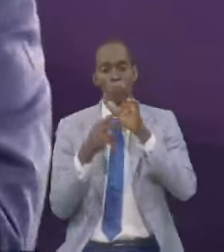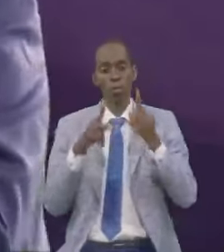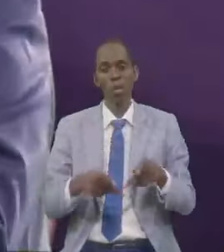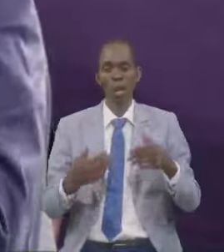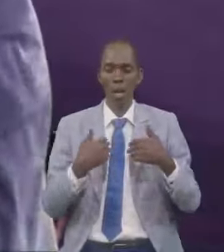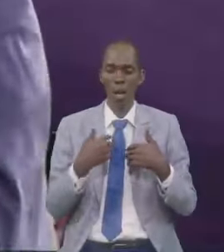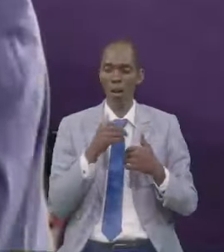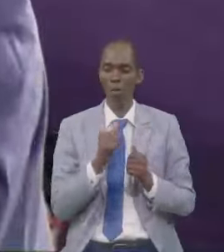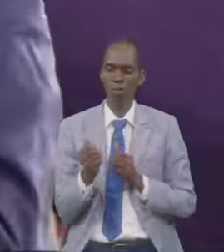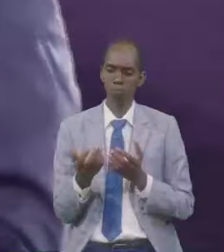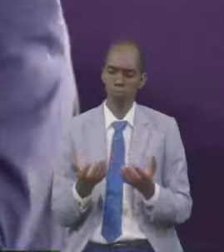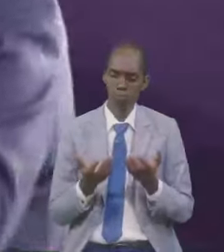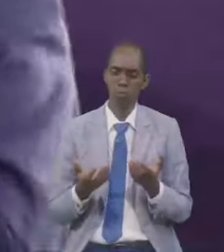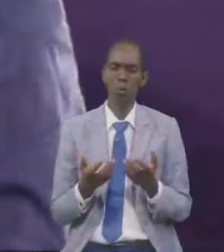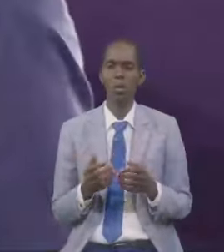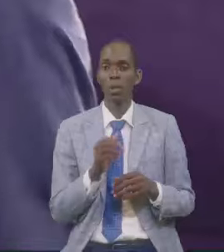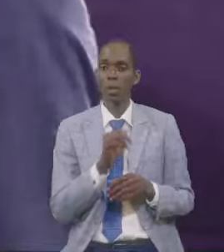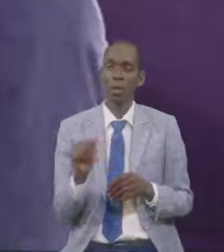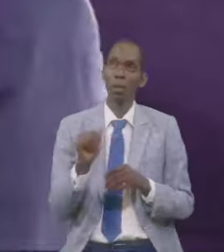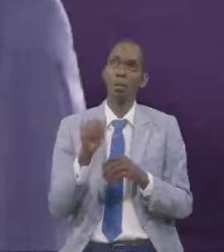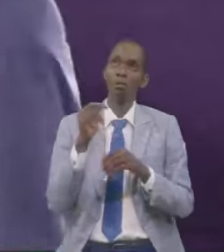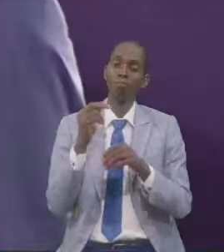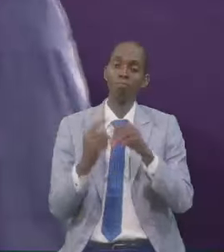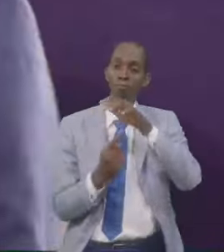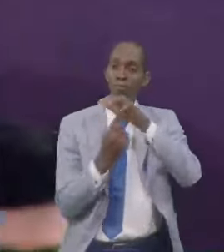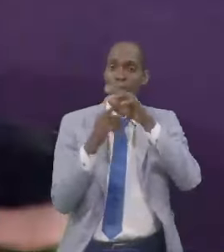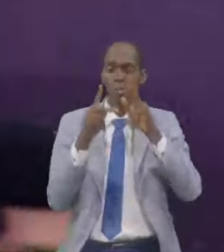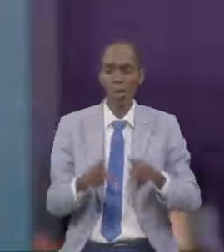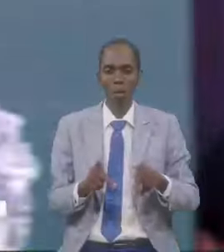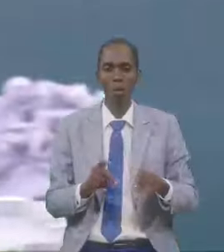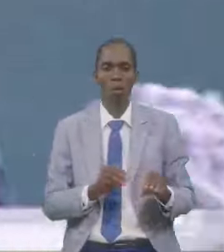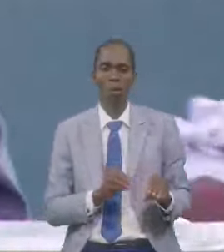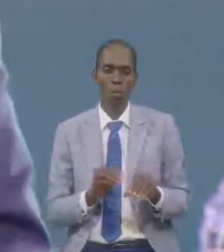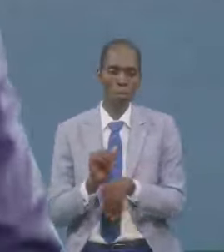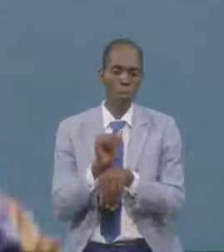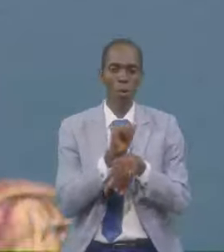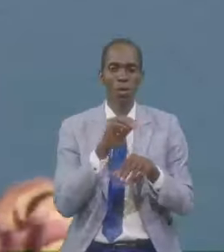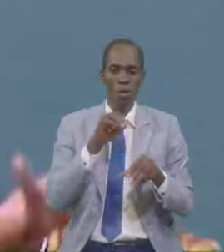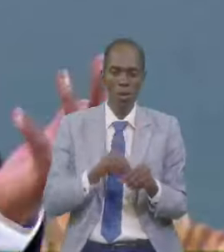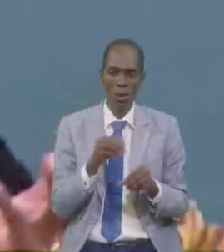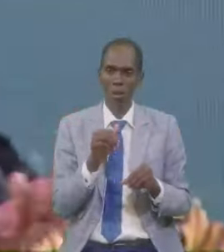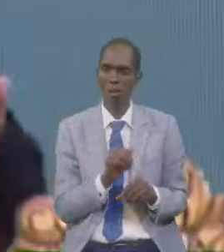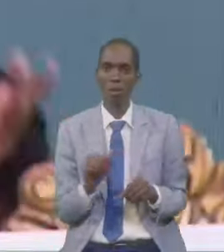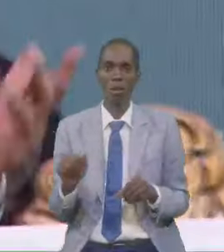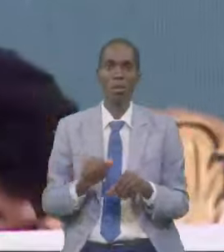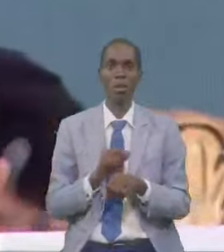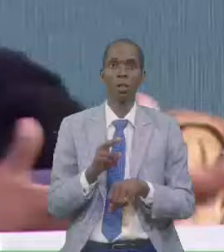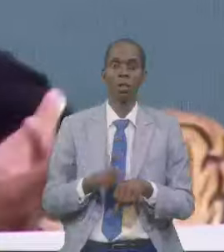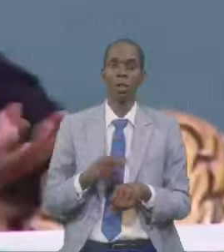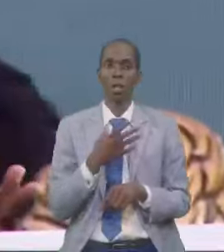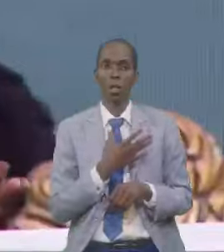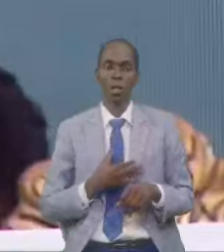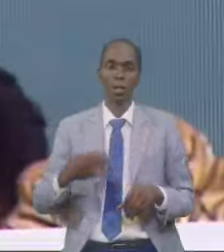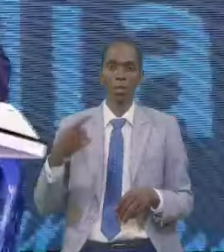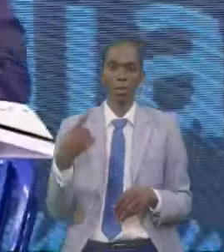హీరోకి వైరాగ్యం ఉంటుంది. The hero operates in a nation. ఆ యొక్క హీరో తన మోకాలి ప్రార్థన చేస్తాడు. And the hero is the one